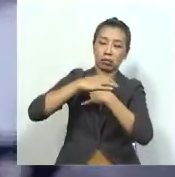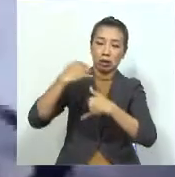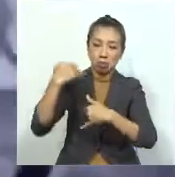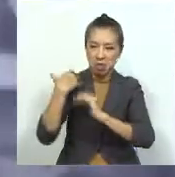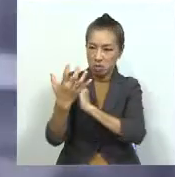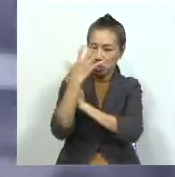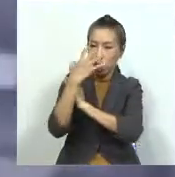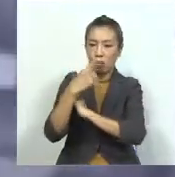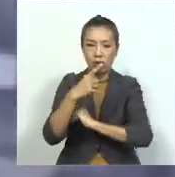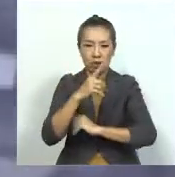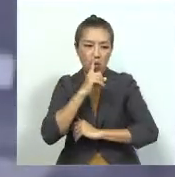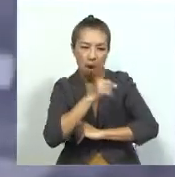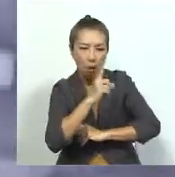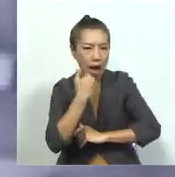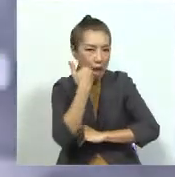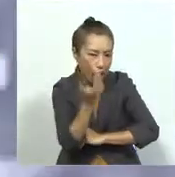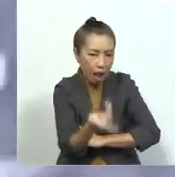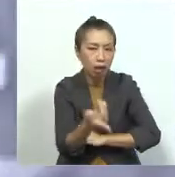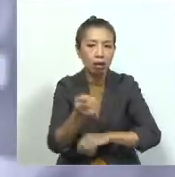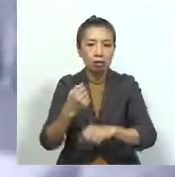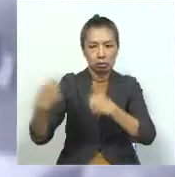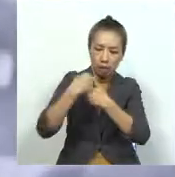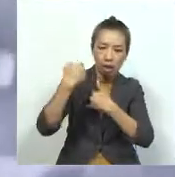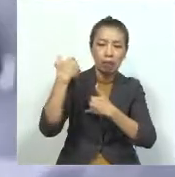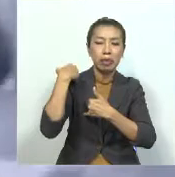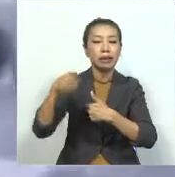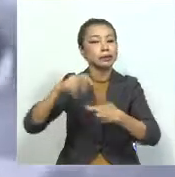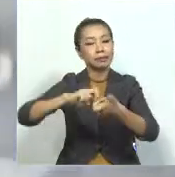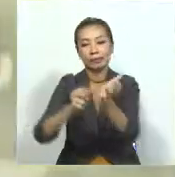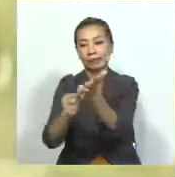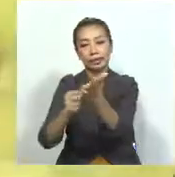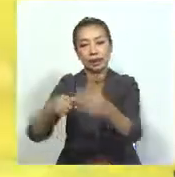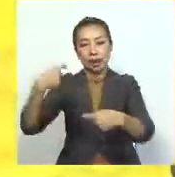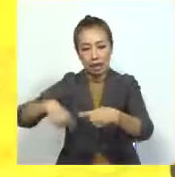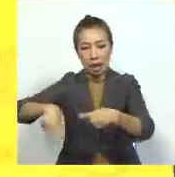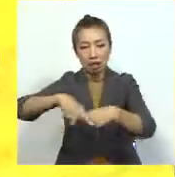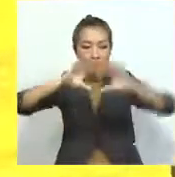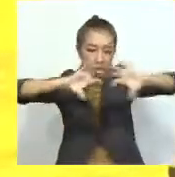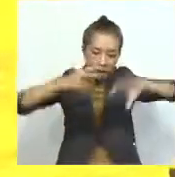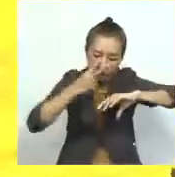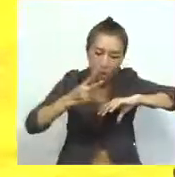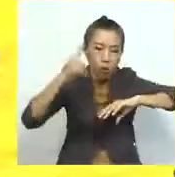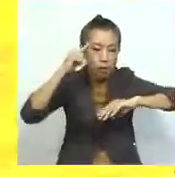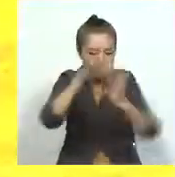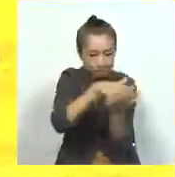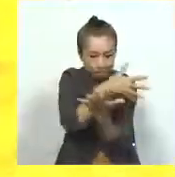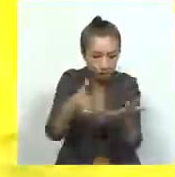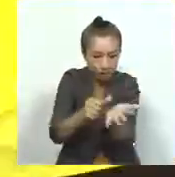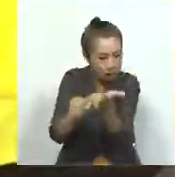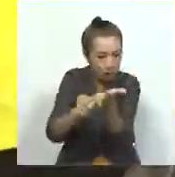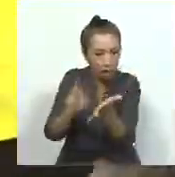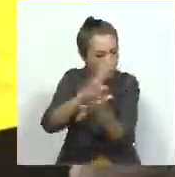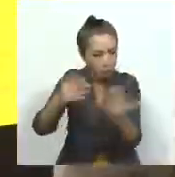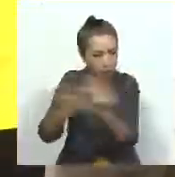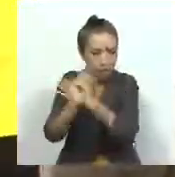ประจานทำร้ายร่างกายรุกลามกลายเป็นปัญหาเรื้อรังที่ยากจะแก้ไขกระทั่งรัฐบาลได้วางแนวทางแก้ไขปัญหาทั้งระบบ